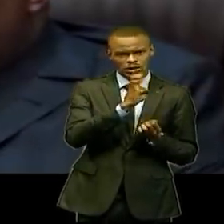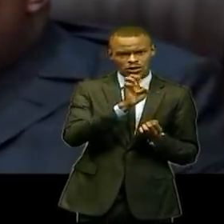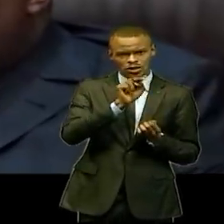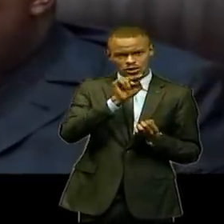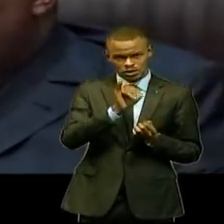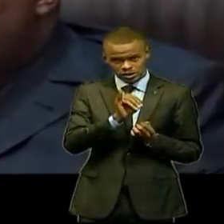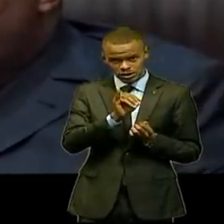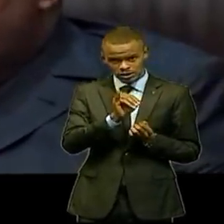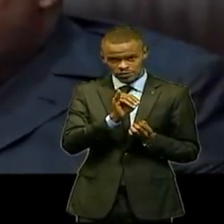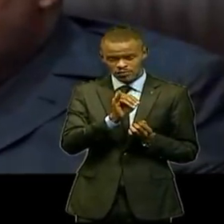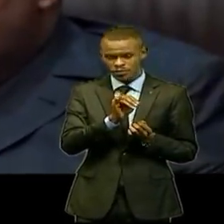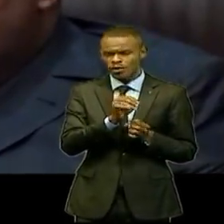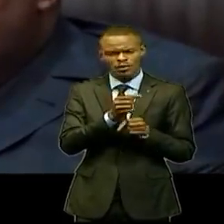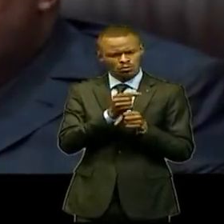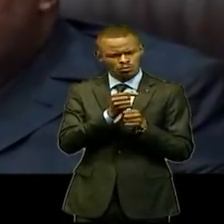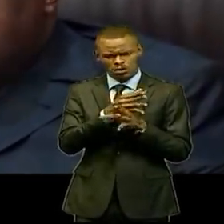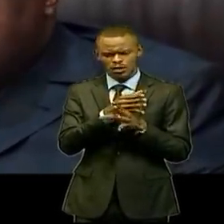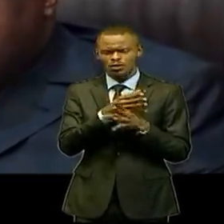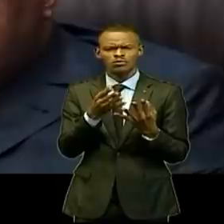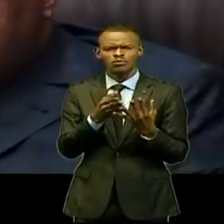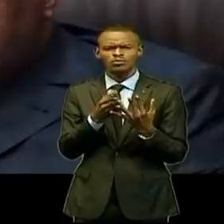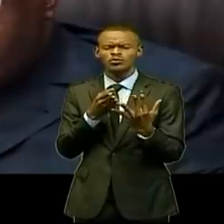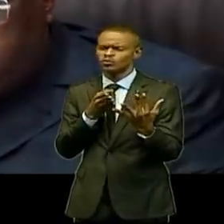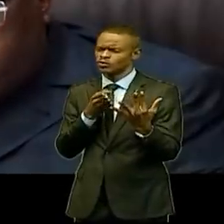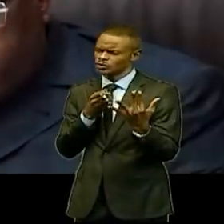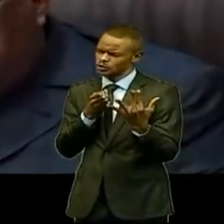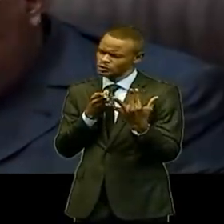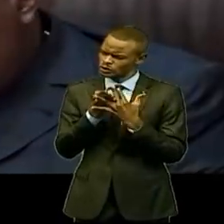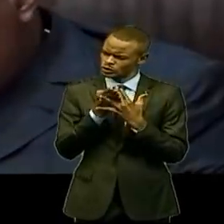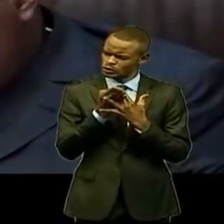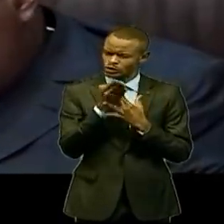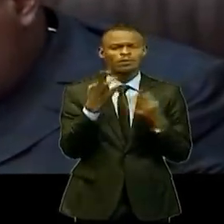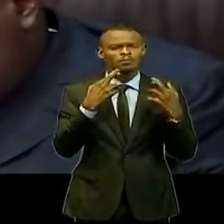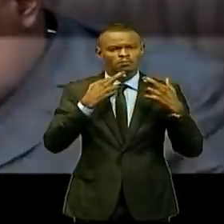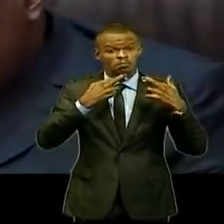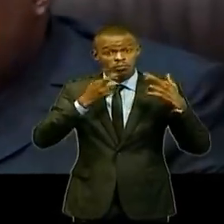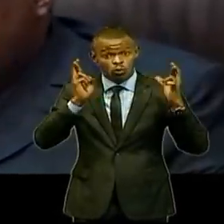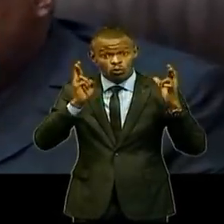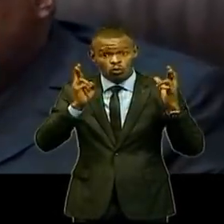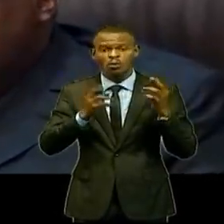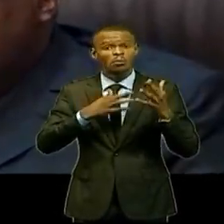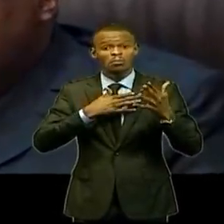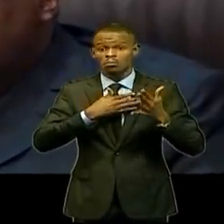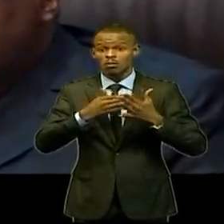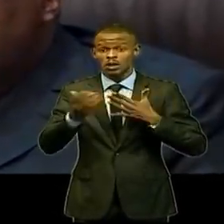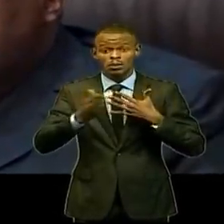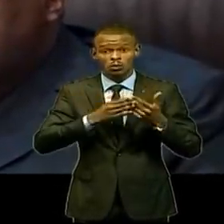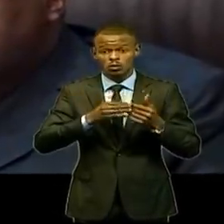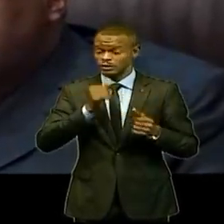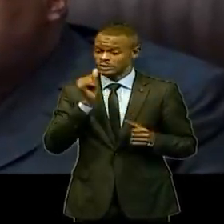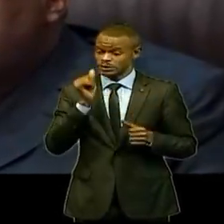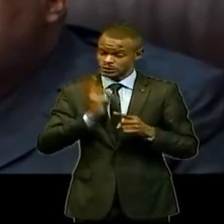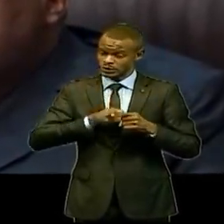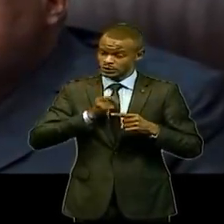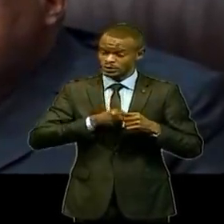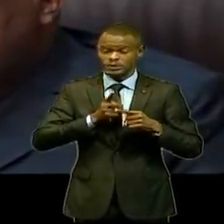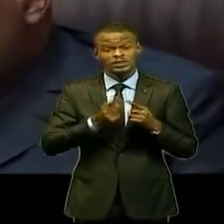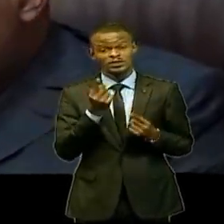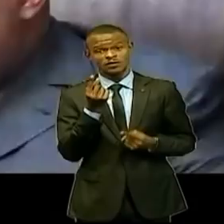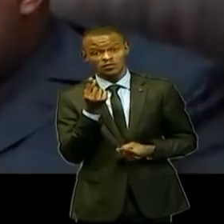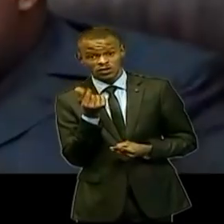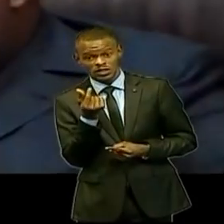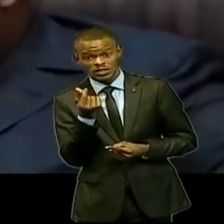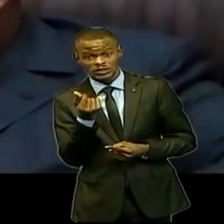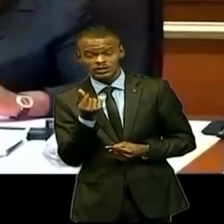aussi bien politiques, sécuritaires, techniques, financiers que sanitaires. Dans le souci